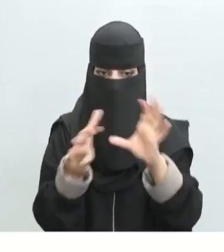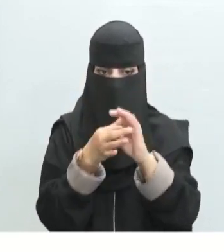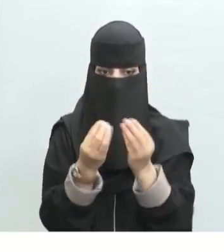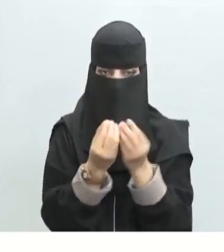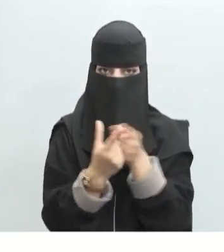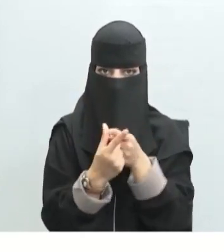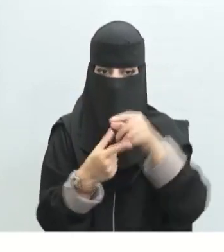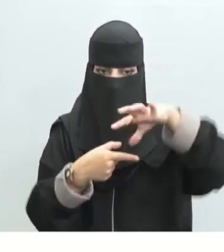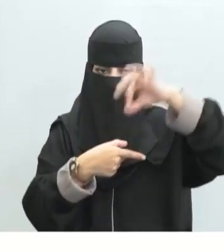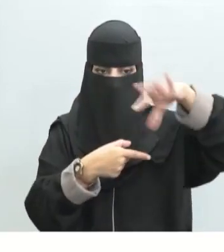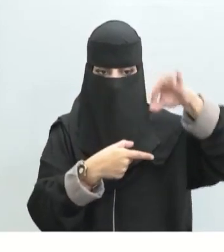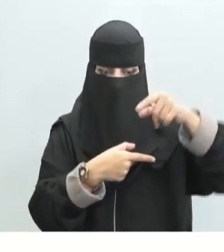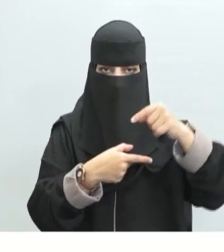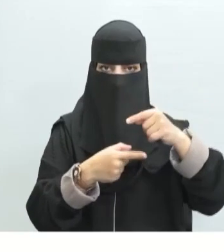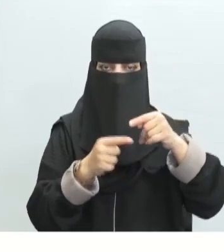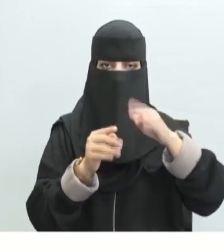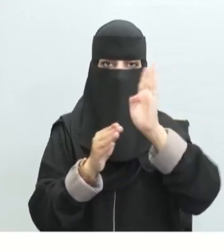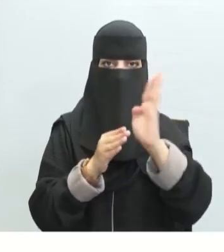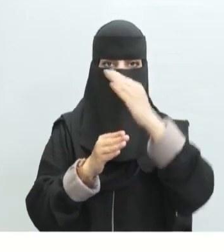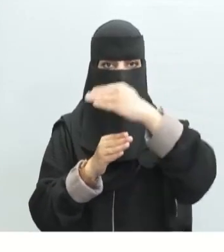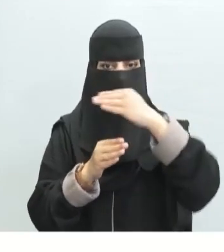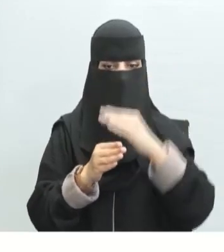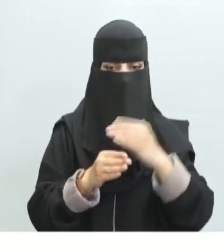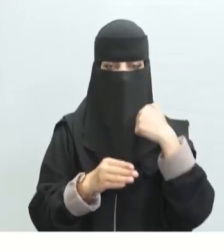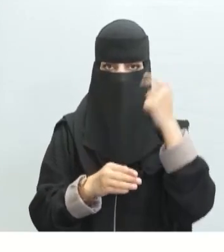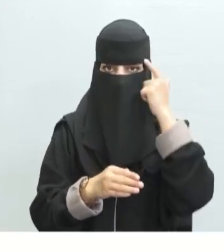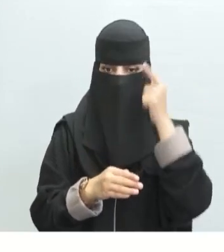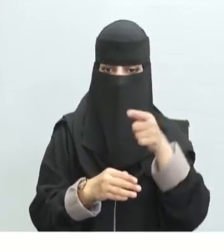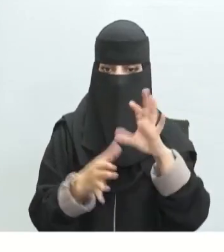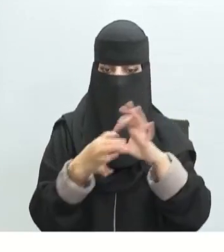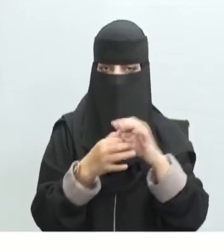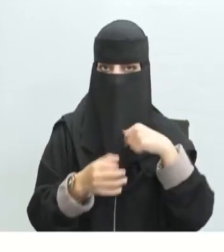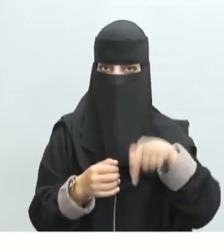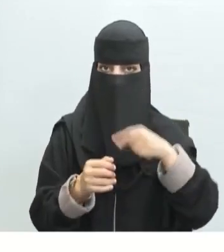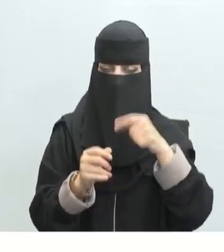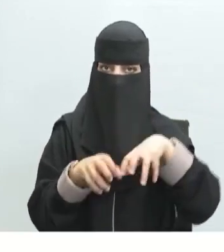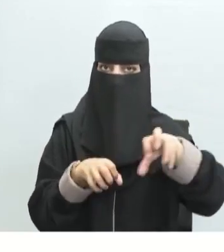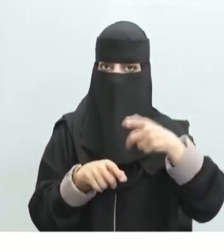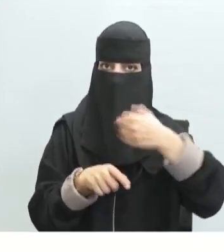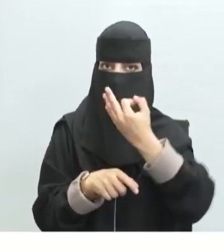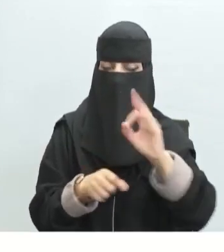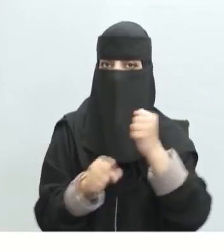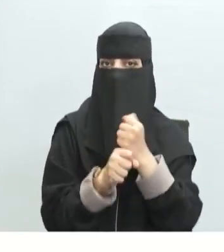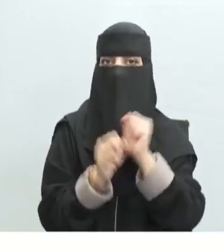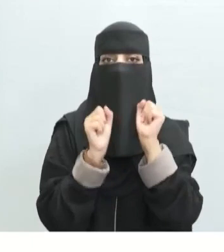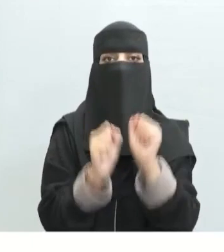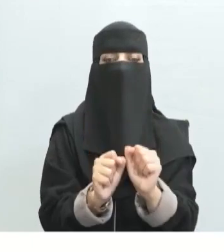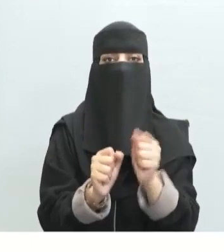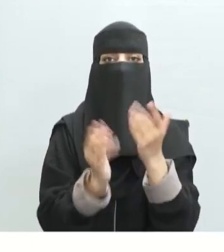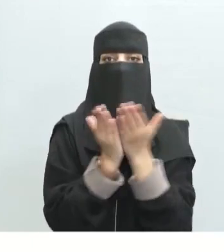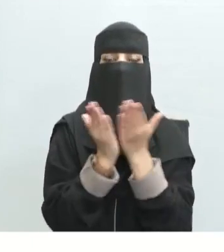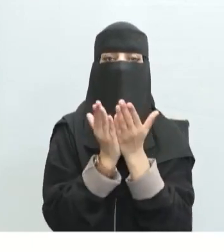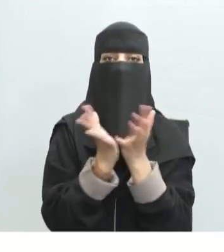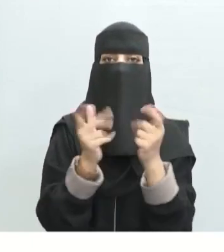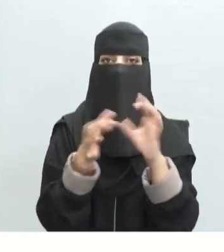العلاقه بين زوايا المثلث واضلاعه اذا اخواني الكرام واخواتي احنا في هذه الوحده كل شغلنا هو دراسه